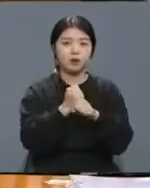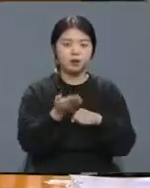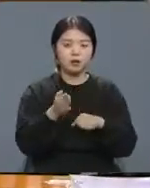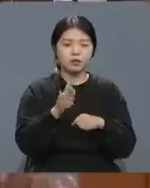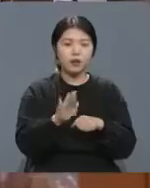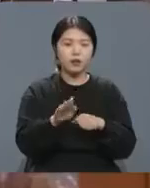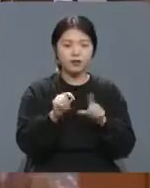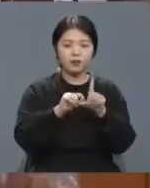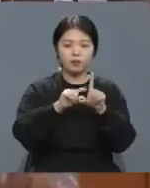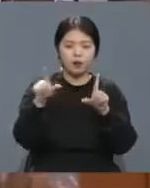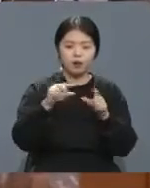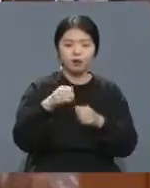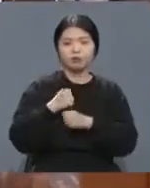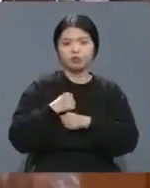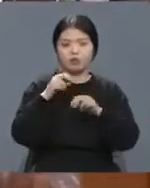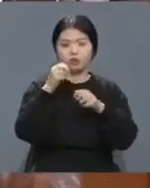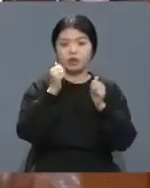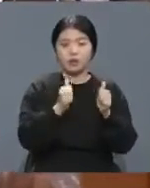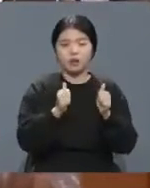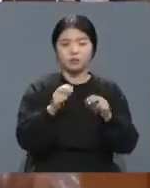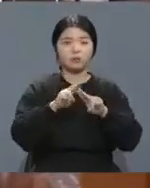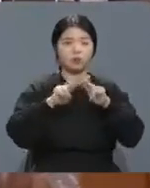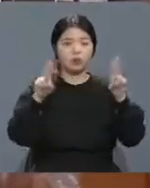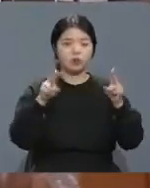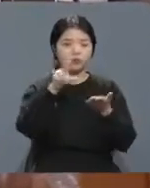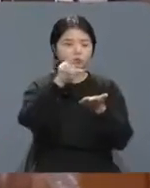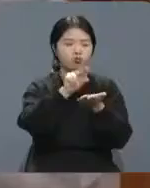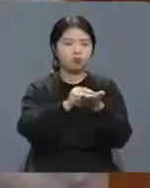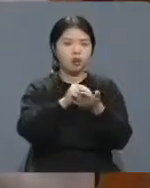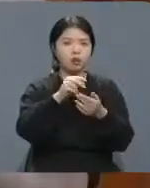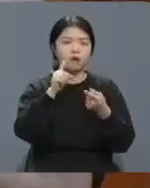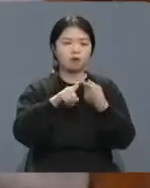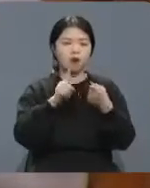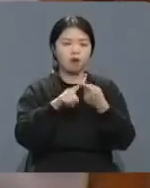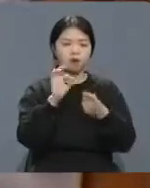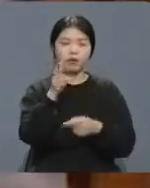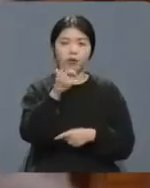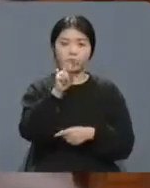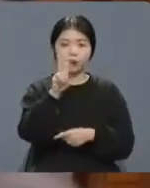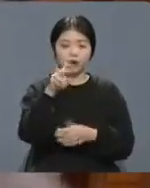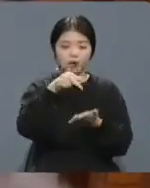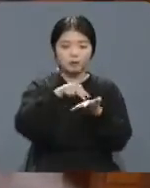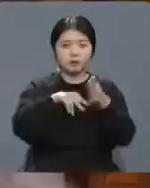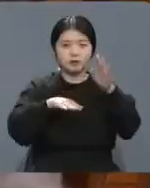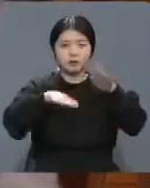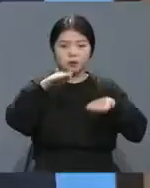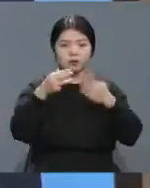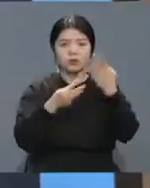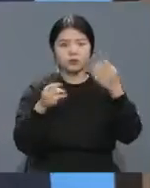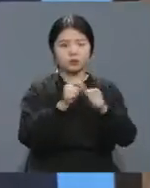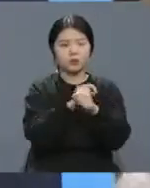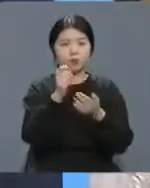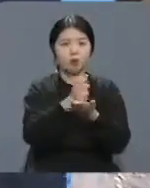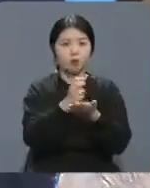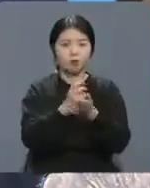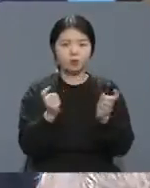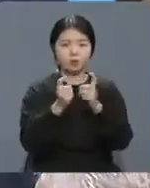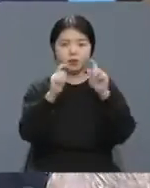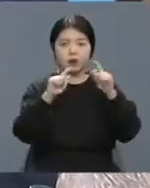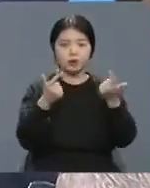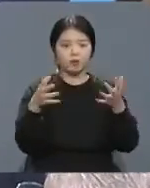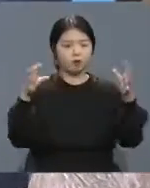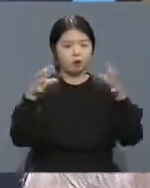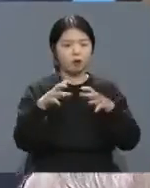상황과 불법 군사재판 무효화 등 핵심 쟁점에 대한 여야간 입장 차로 4 3 탭 법 개정안은 b 쟁점 법안에